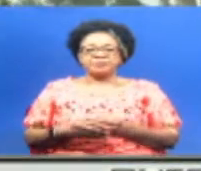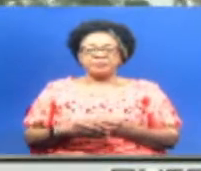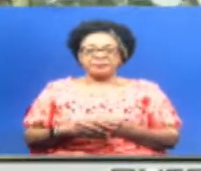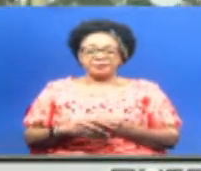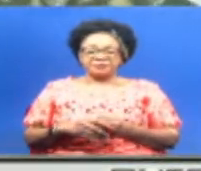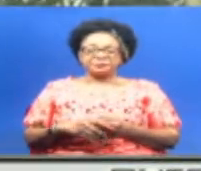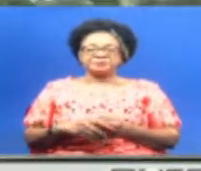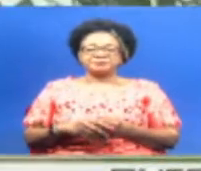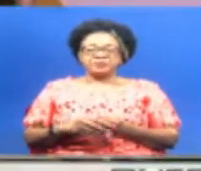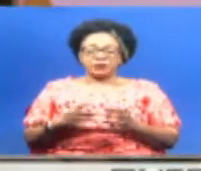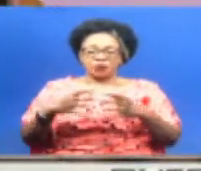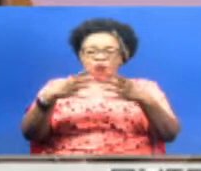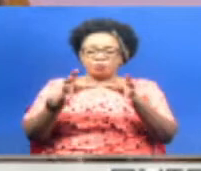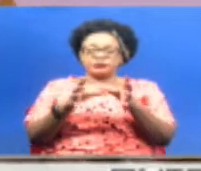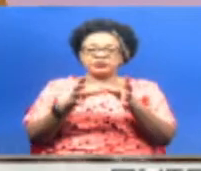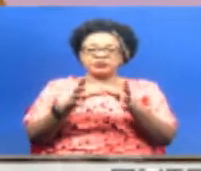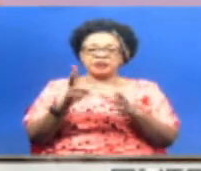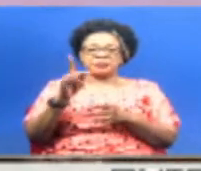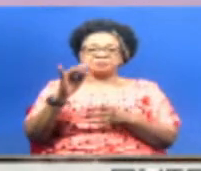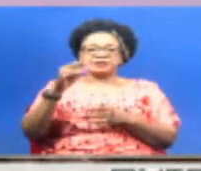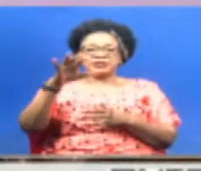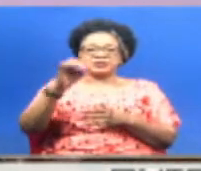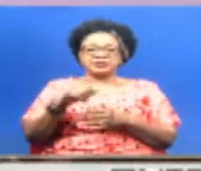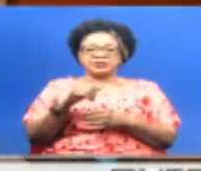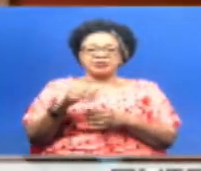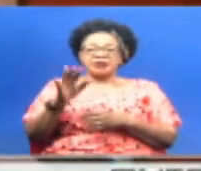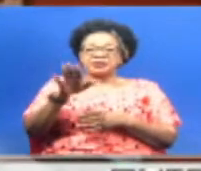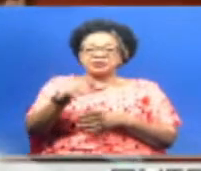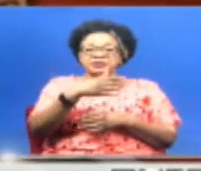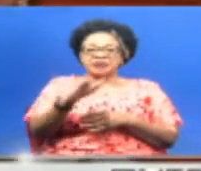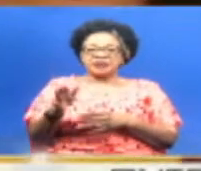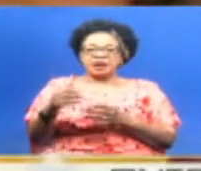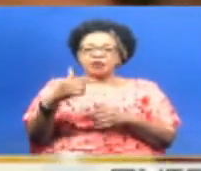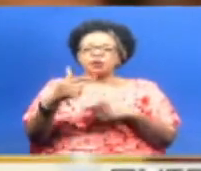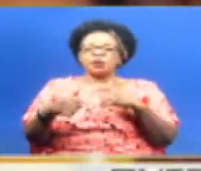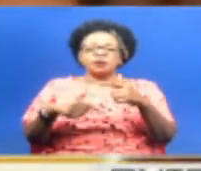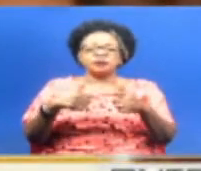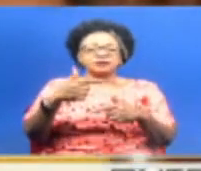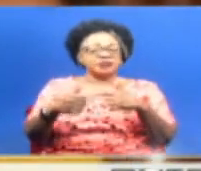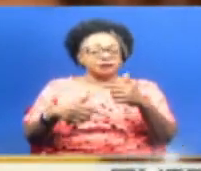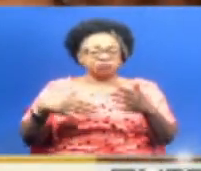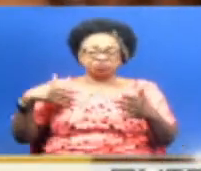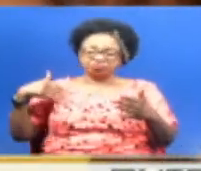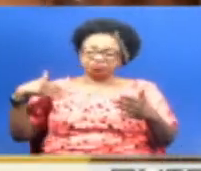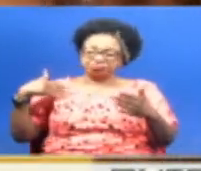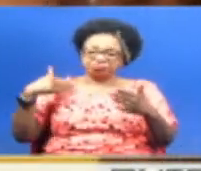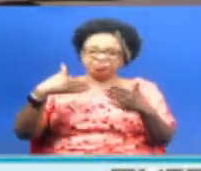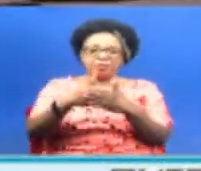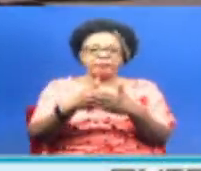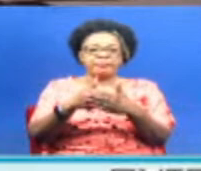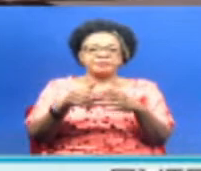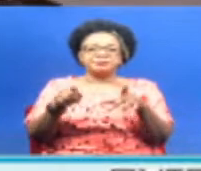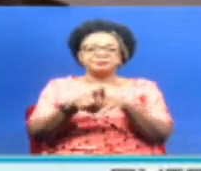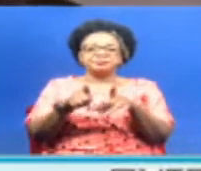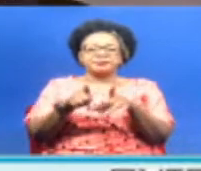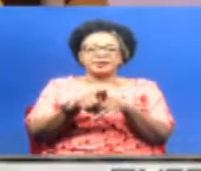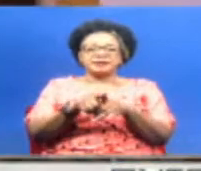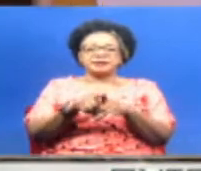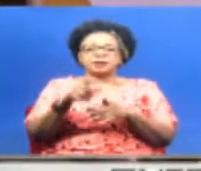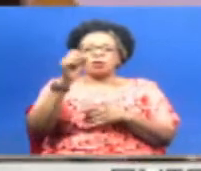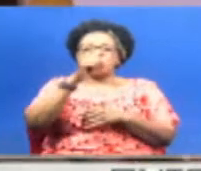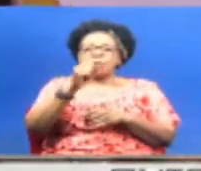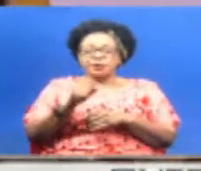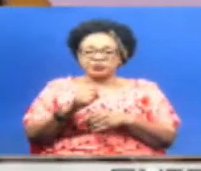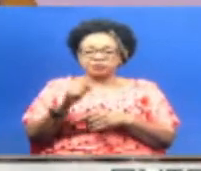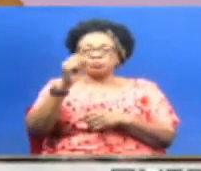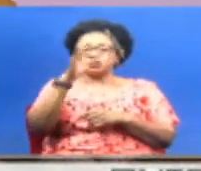Kwa jamii hii ya Kipsigis, uimbaji umekuwa ukiendelea kwa vizazi hadi vizazi, huku wasanii wa kongwe